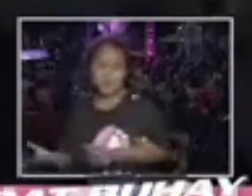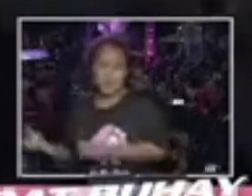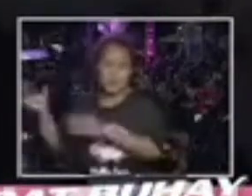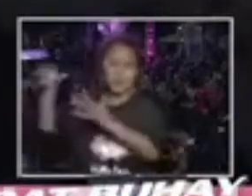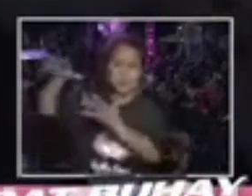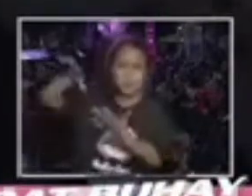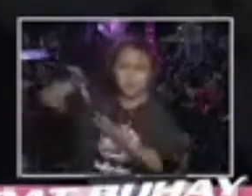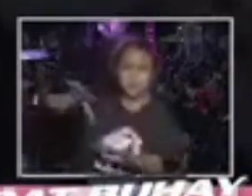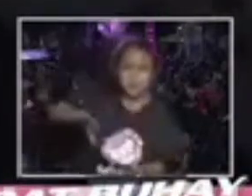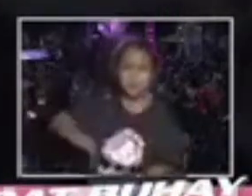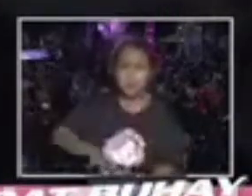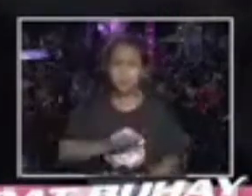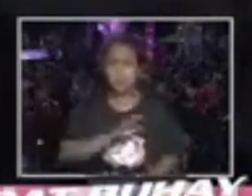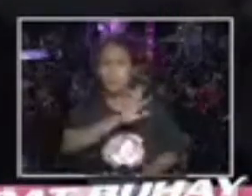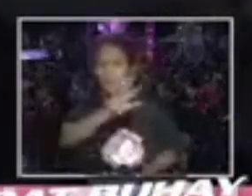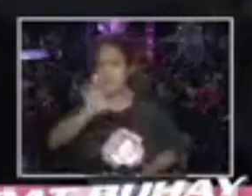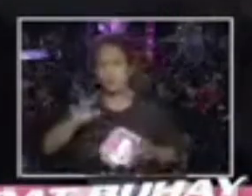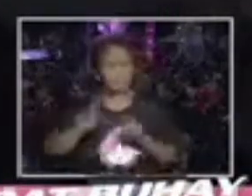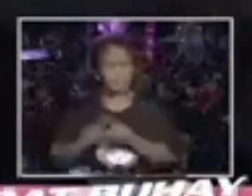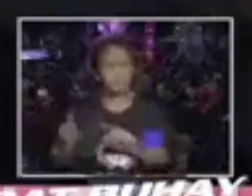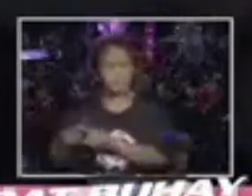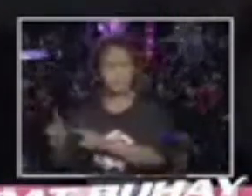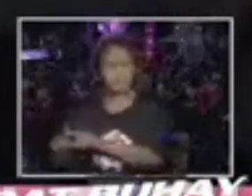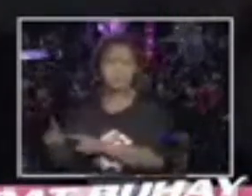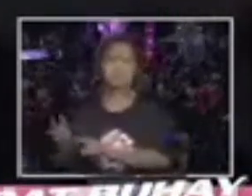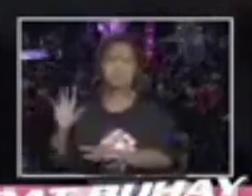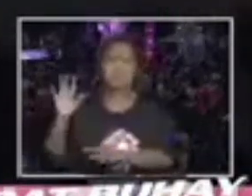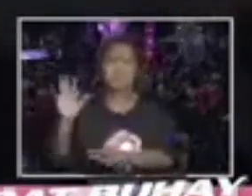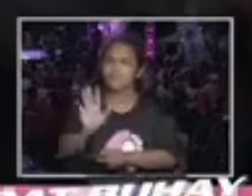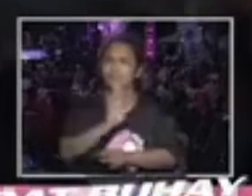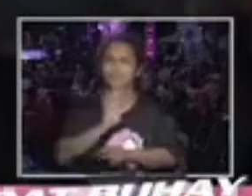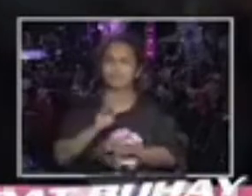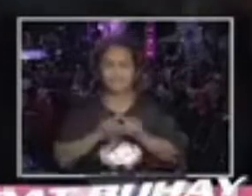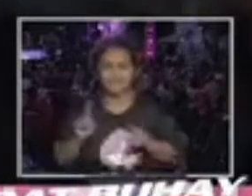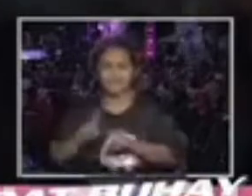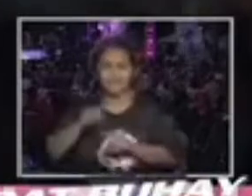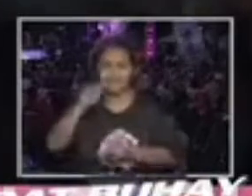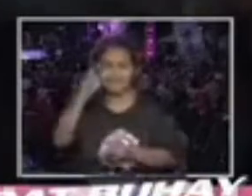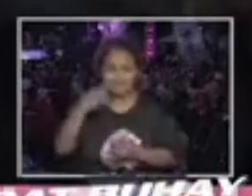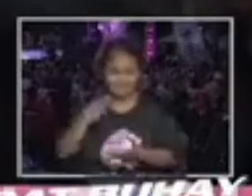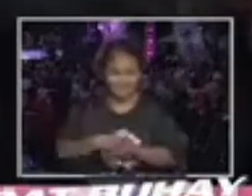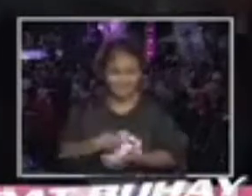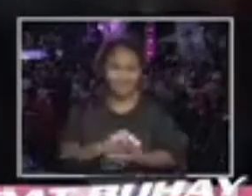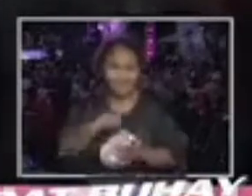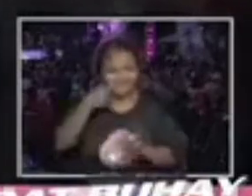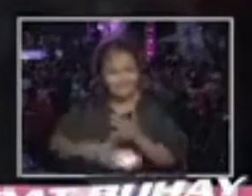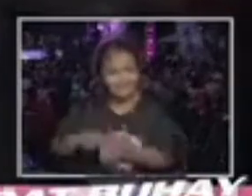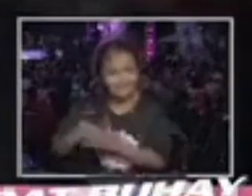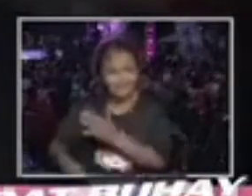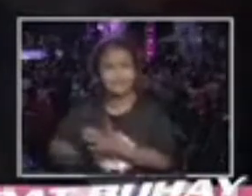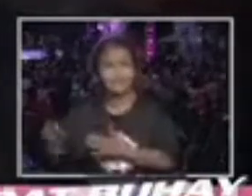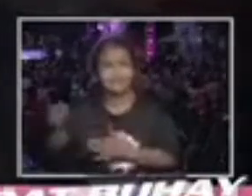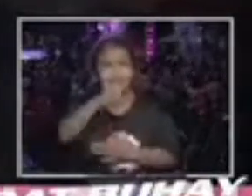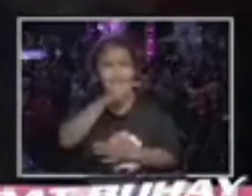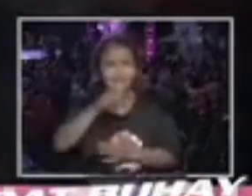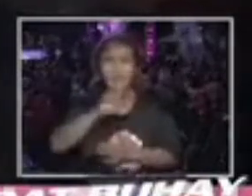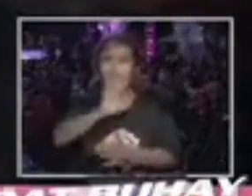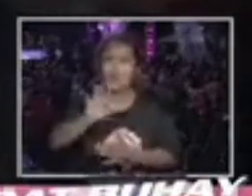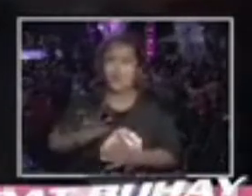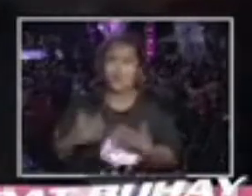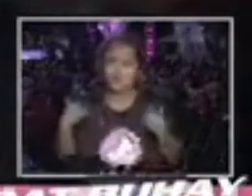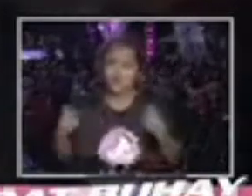Ibubuhos ang lahat ng sandali, bawat piso ng buwis natin, ang buong